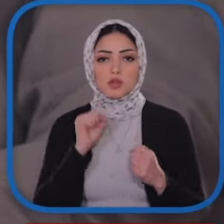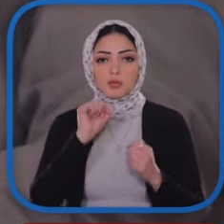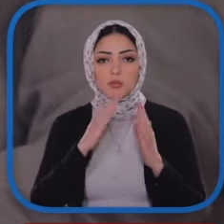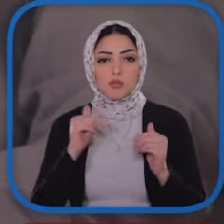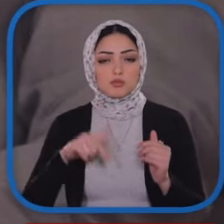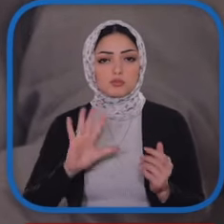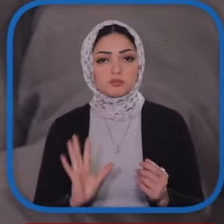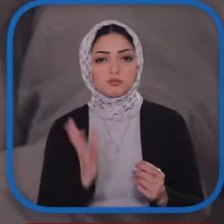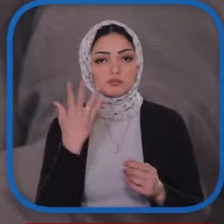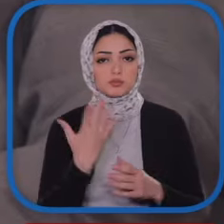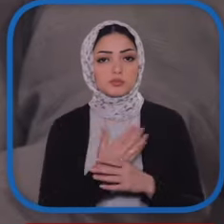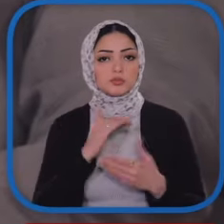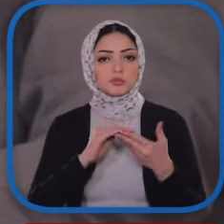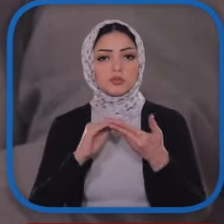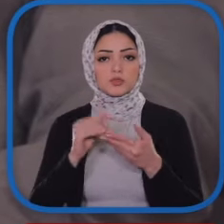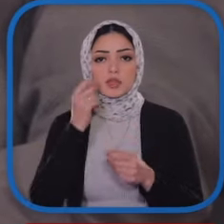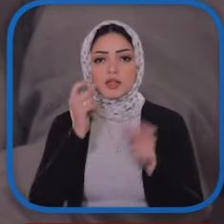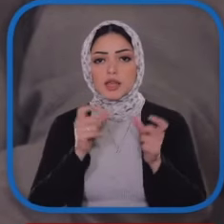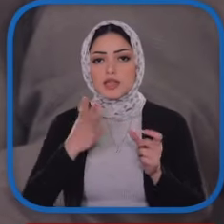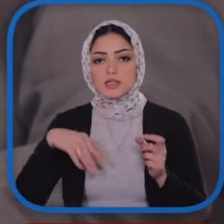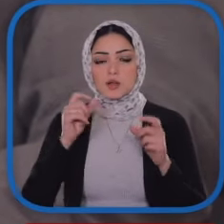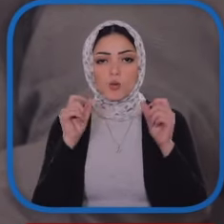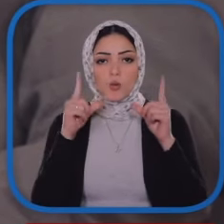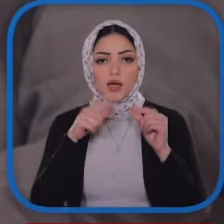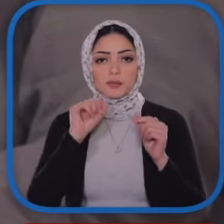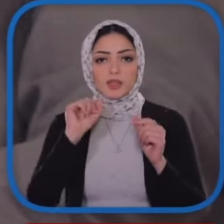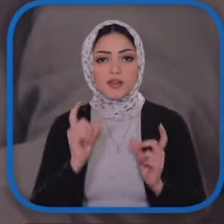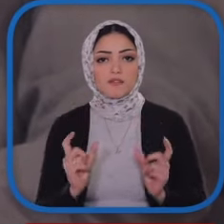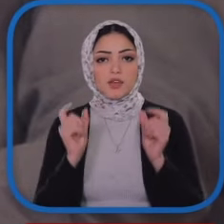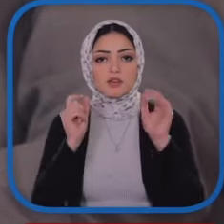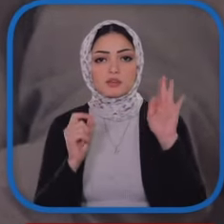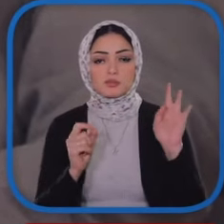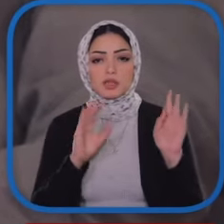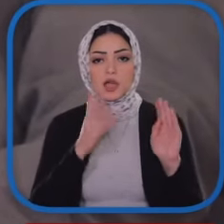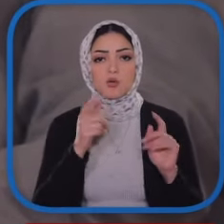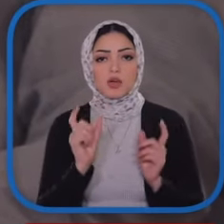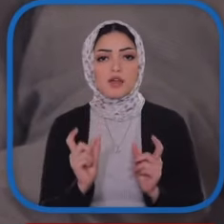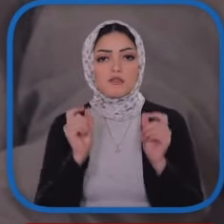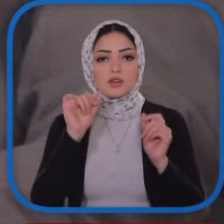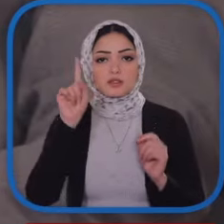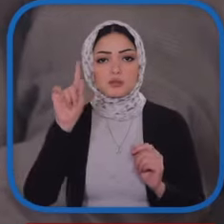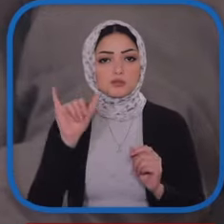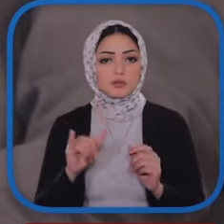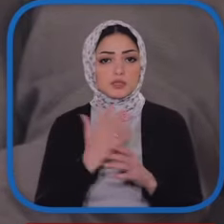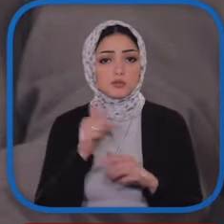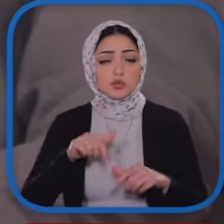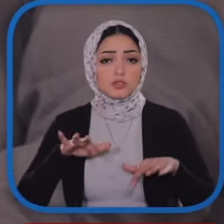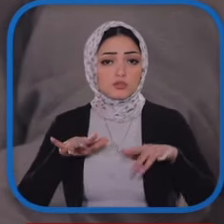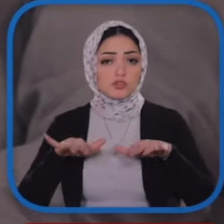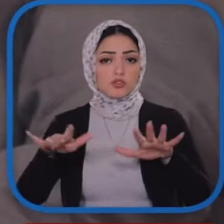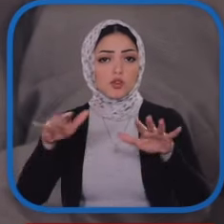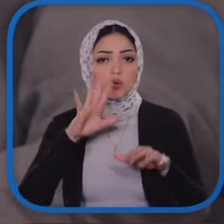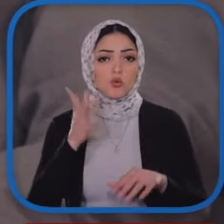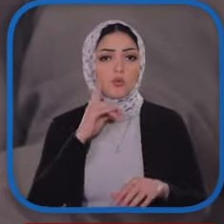زيادة الوعي بين الناس بوجود ما يسمى فيروس بي. للأسف كان فيروس بي الفترة اللي فاتت فعلا مفيش